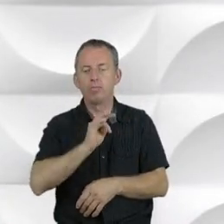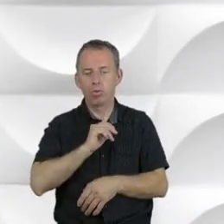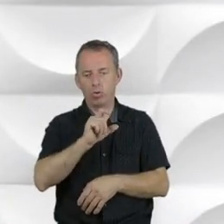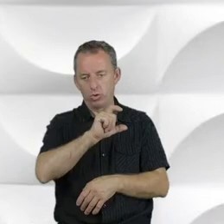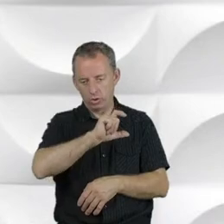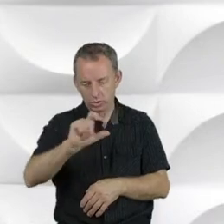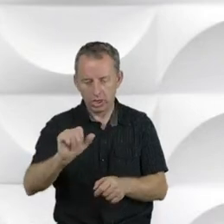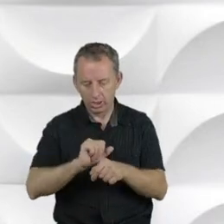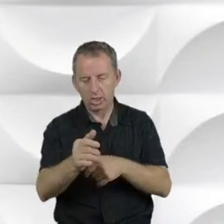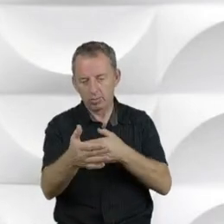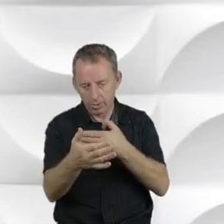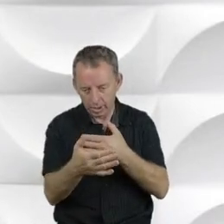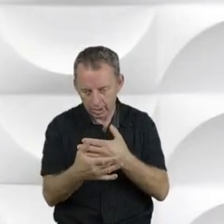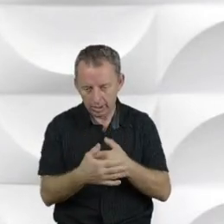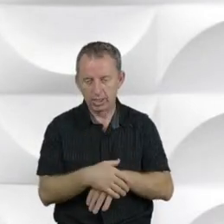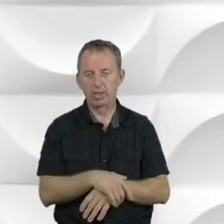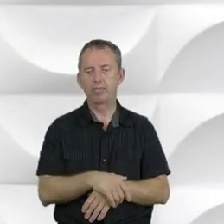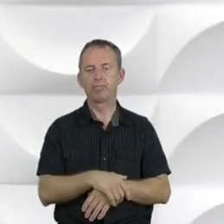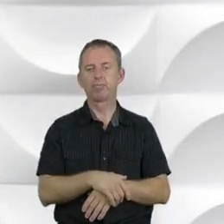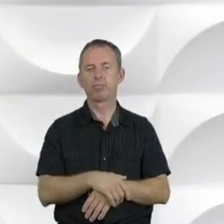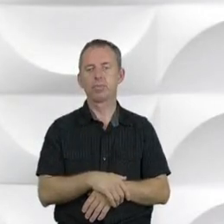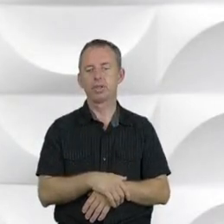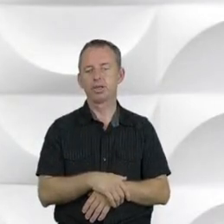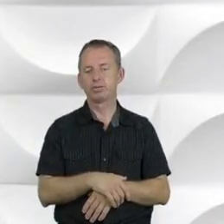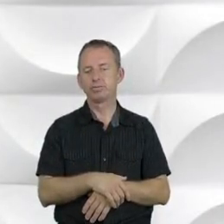jest bliski.